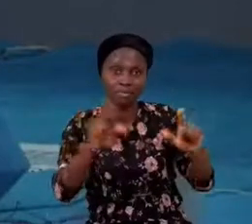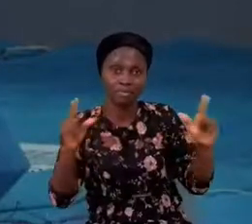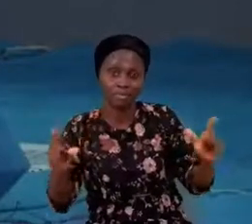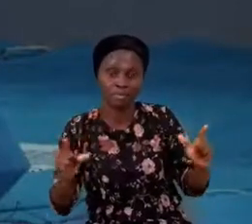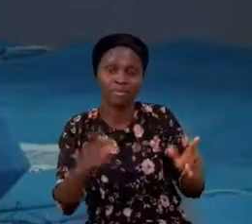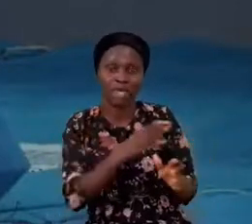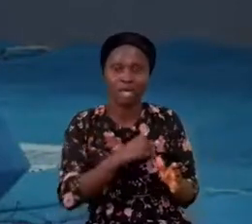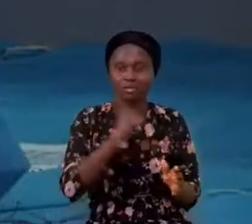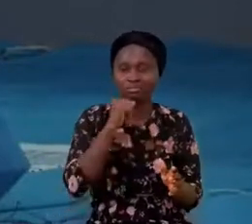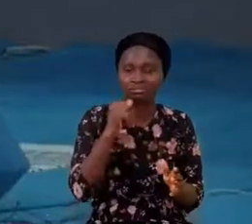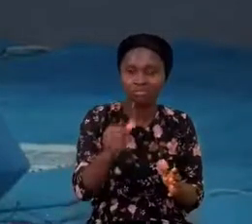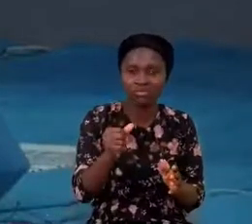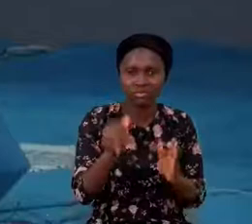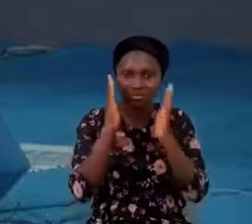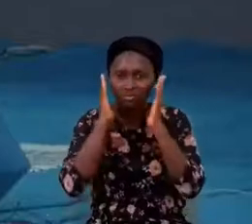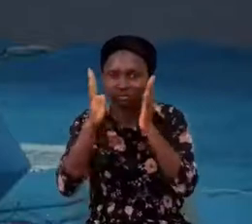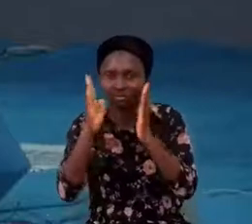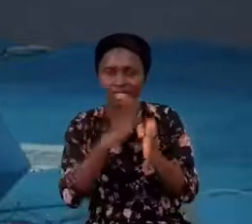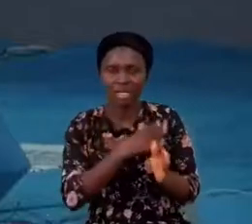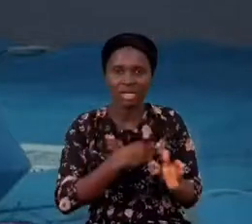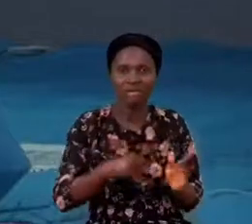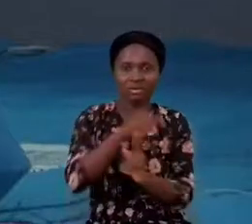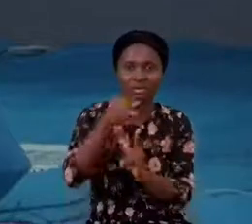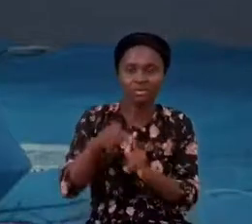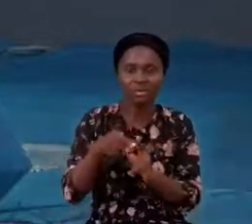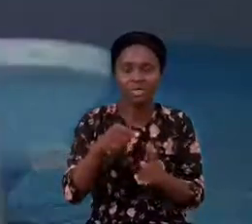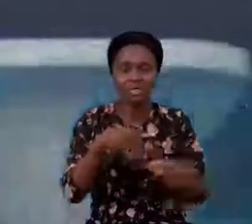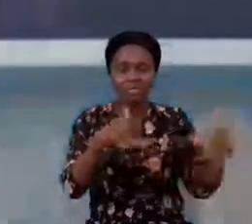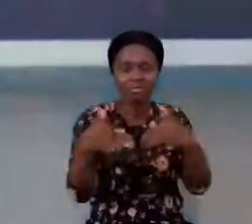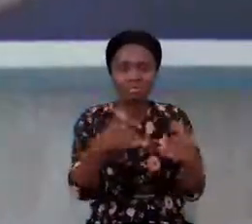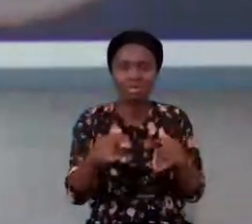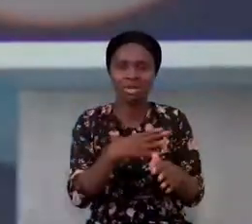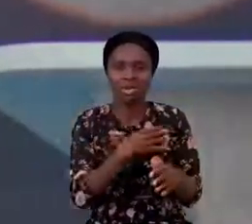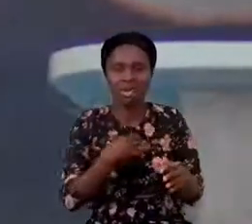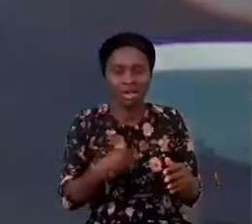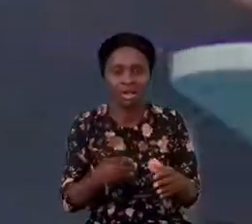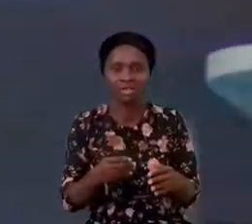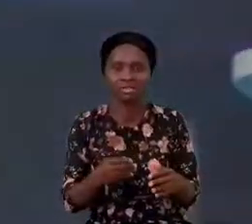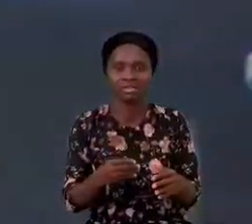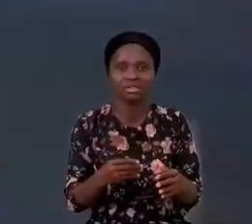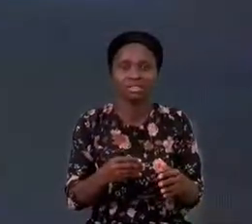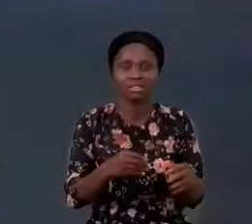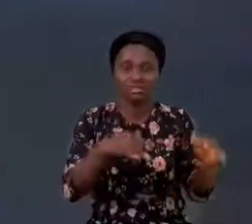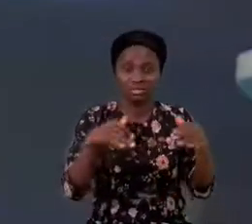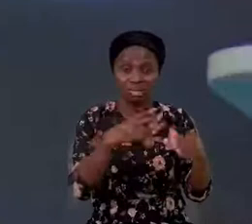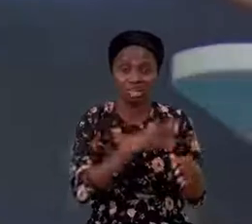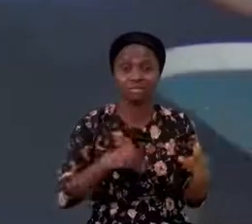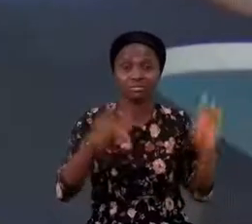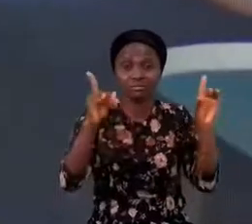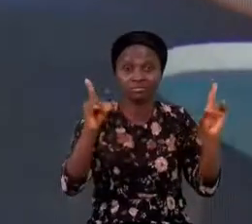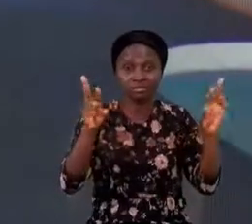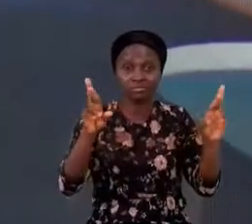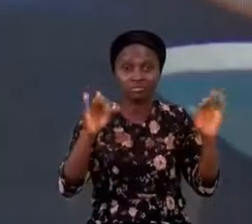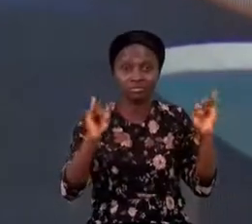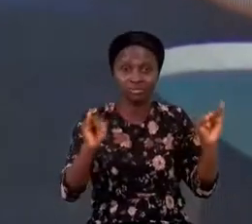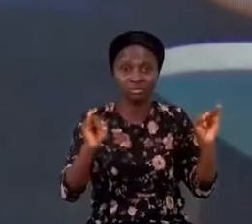se feinter là-bas. Il peut avoir une autre personne là-bas. Mais quel que soit son poste